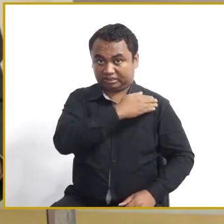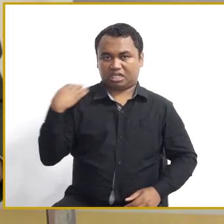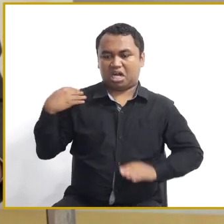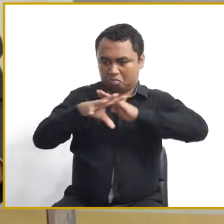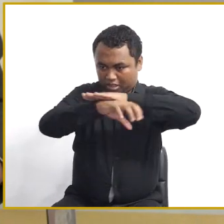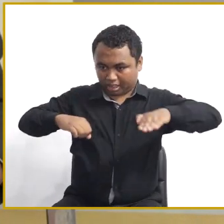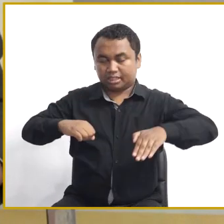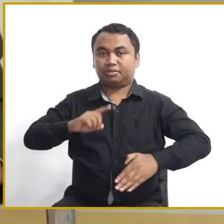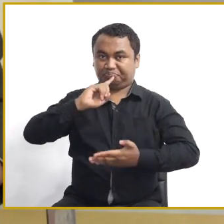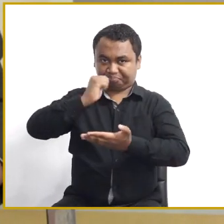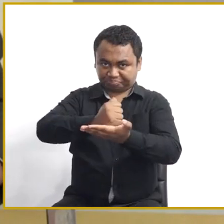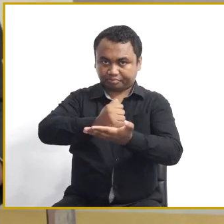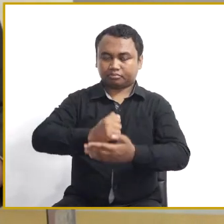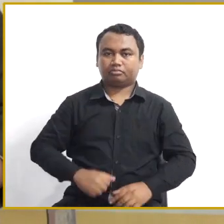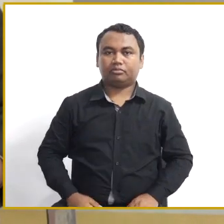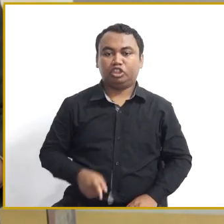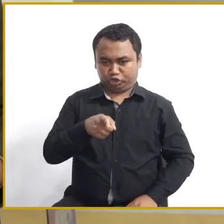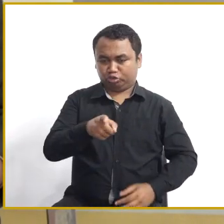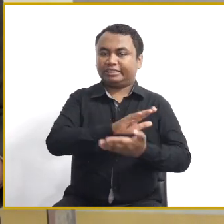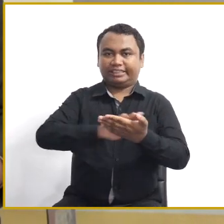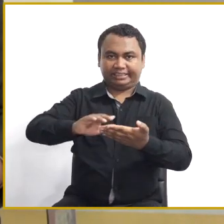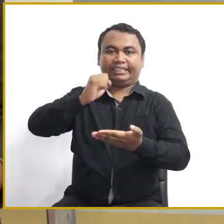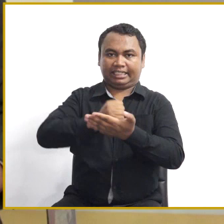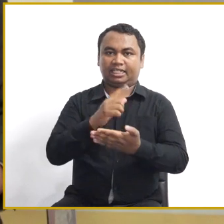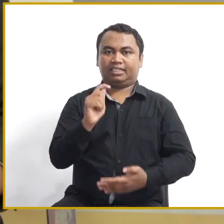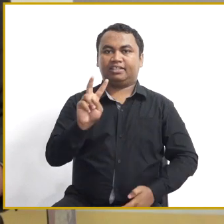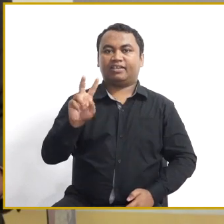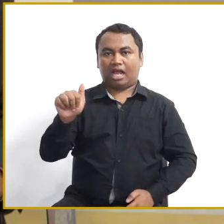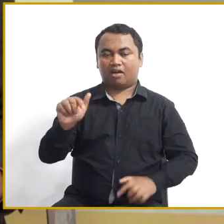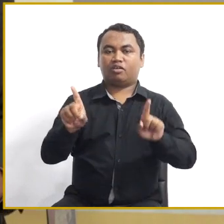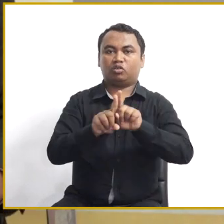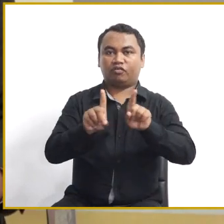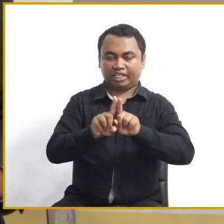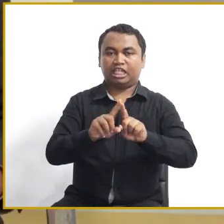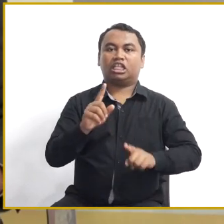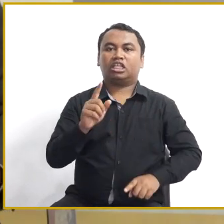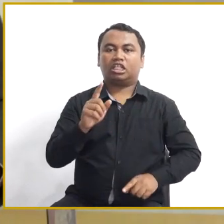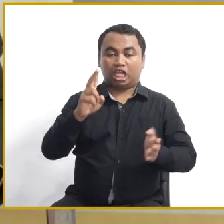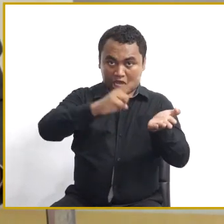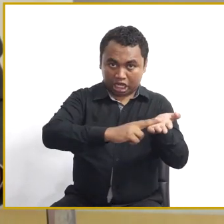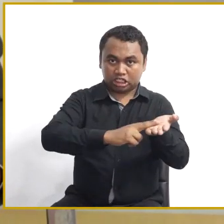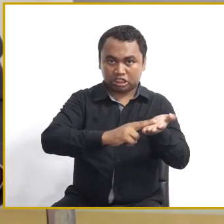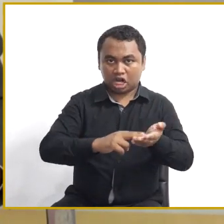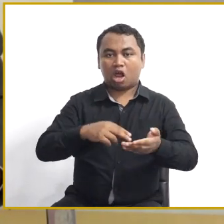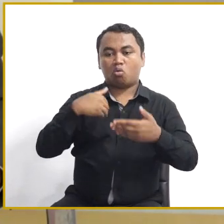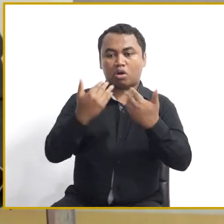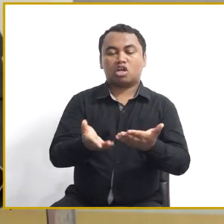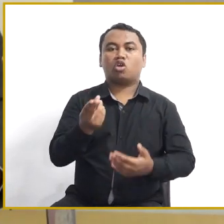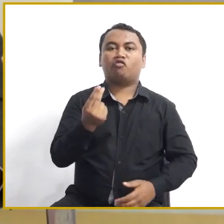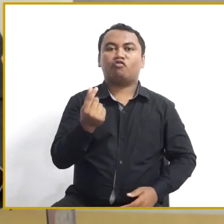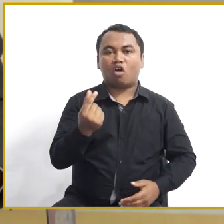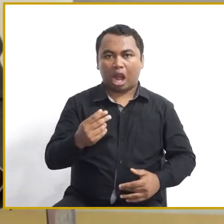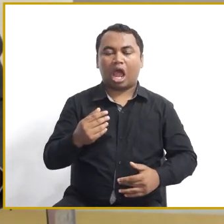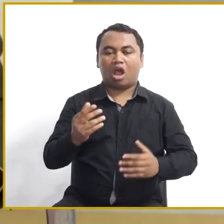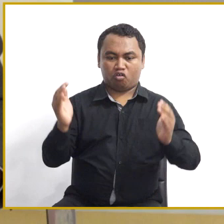fanzakan. Si taxa sur la valeur ajoutée zaman fa taxa sur le chiffre d'affaires. Asal tengahnya nul